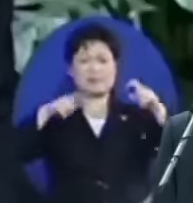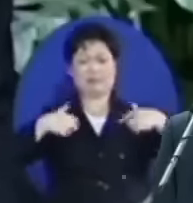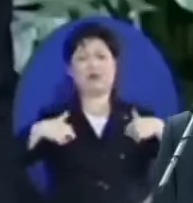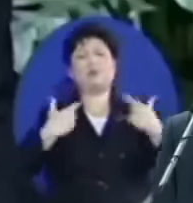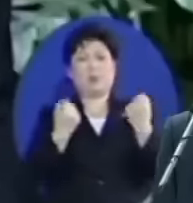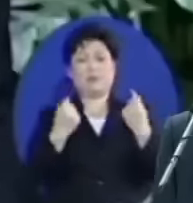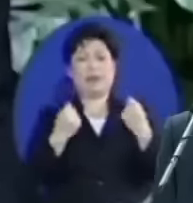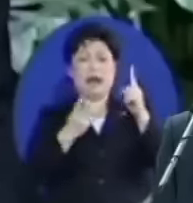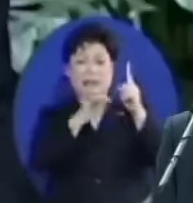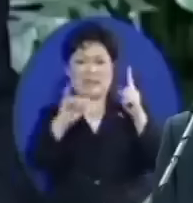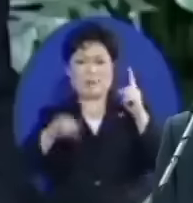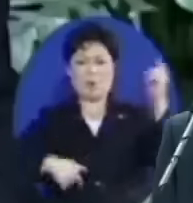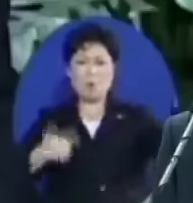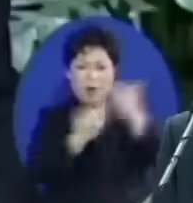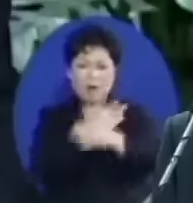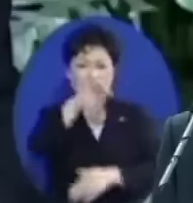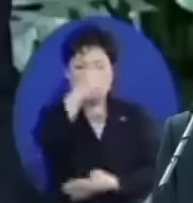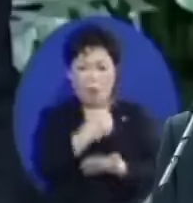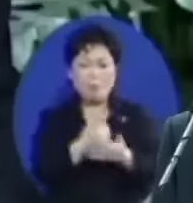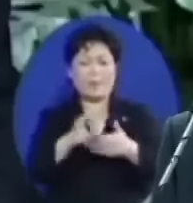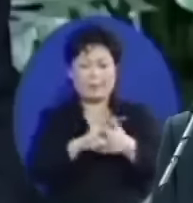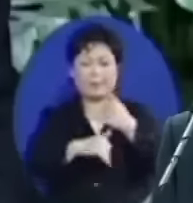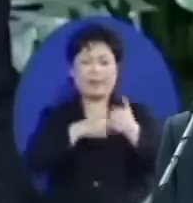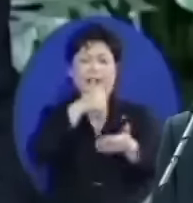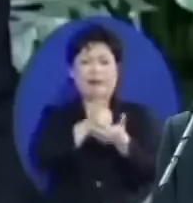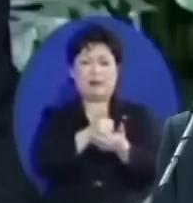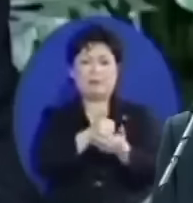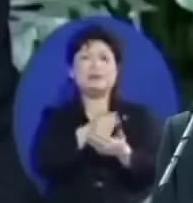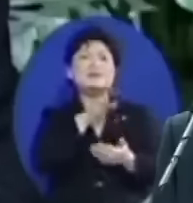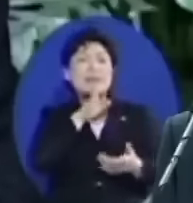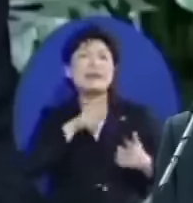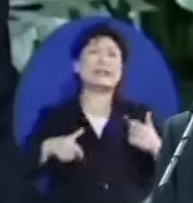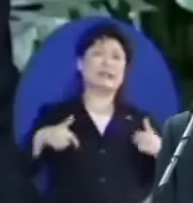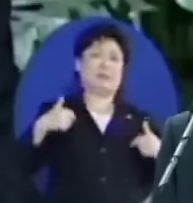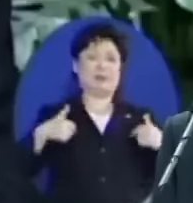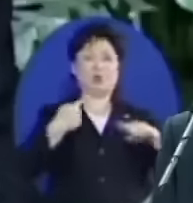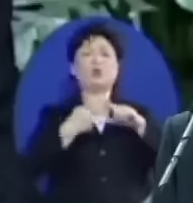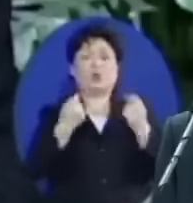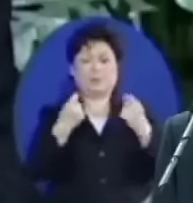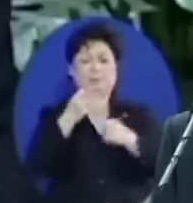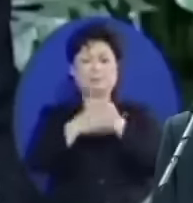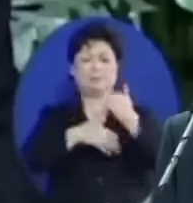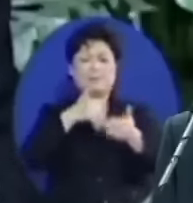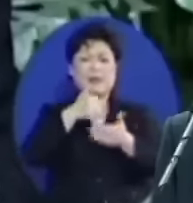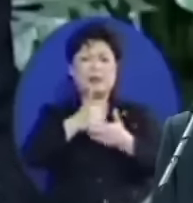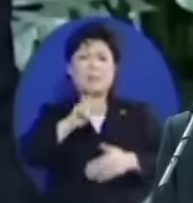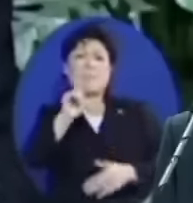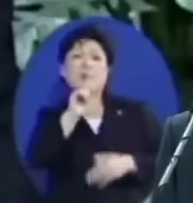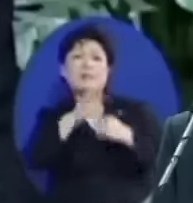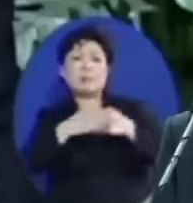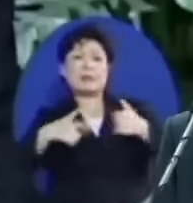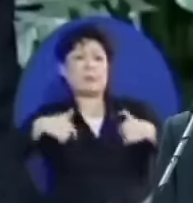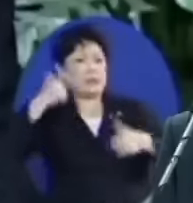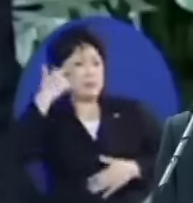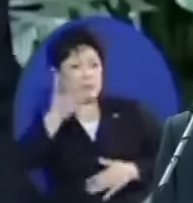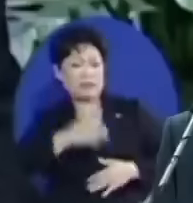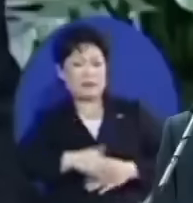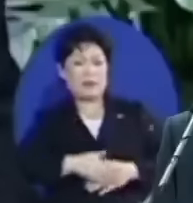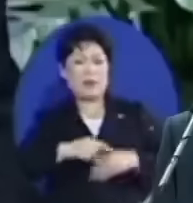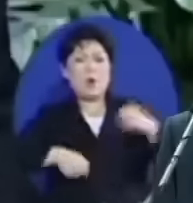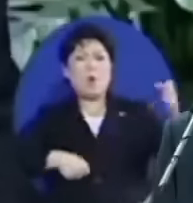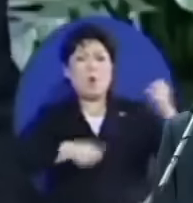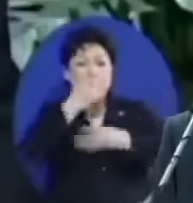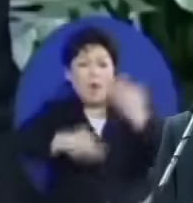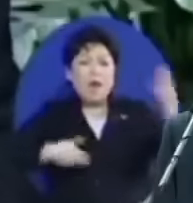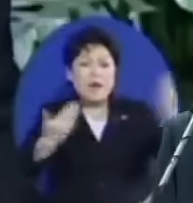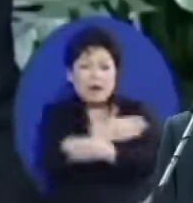한 사람이 회개하고 돌아오면 하나님이 그렇게 기뻐한다는 것입니다. 하나님이 뭘 가지고 기뻐하시겠습니까?